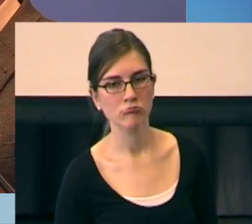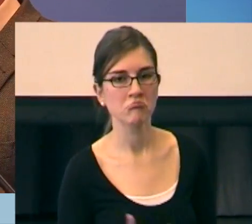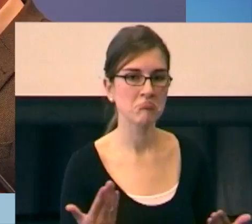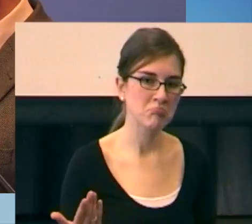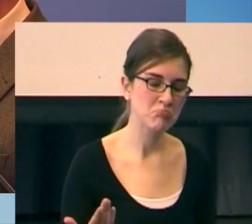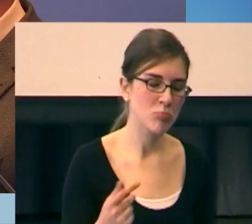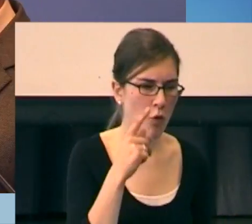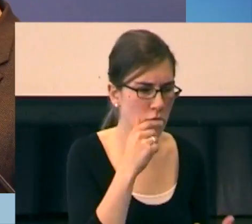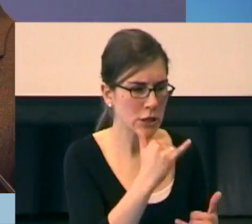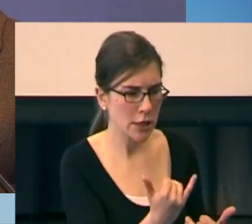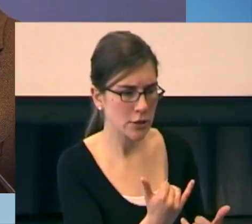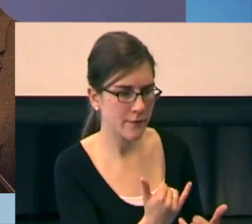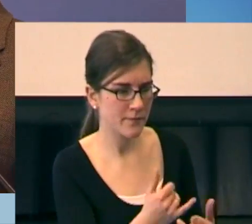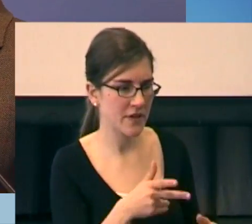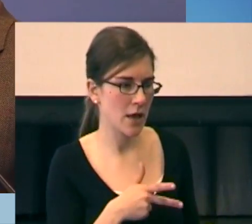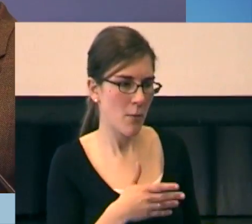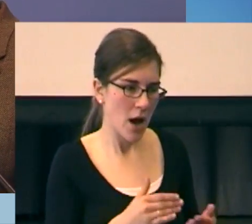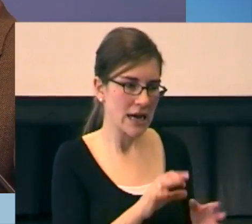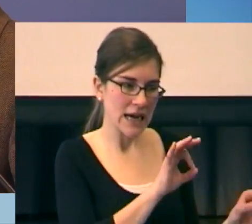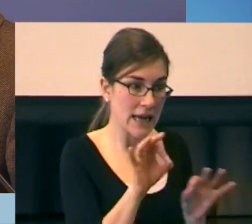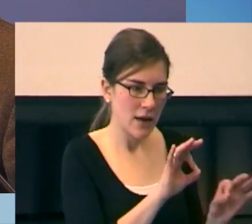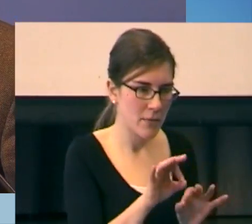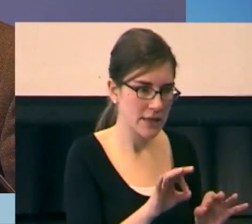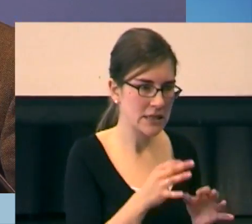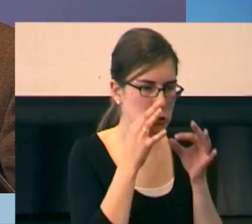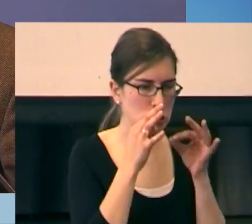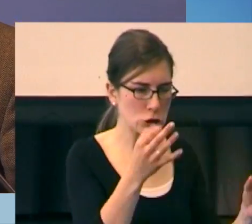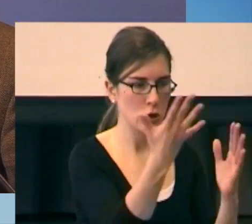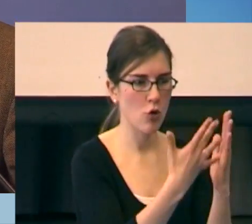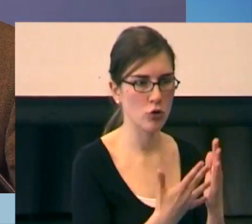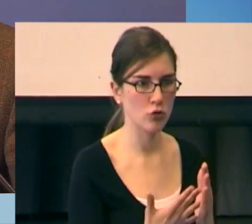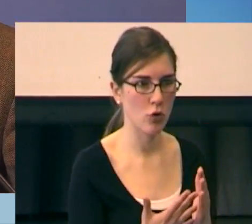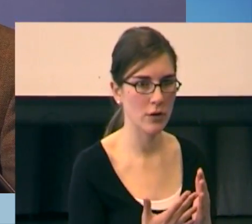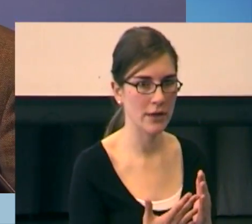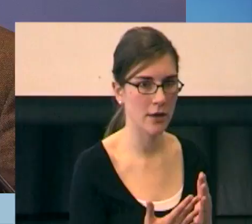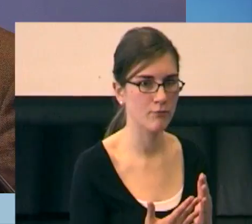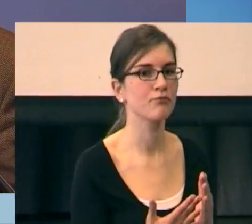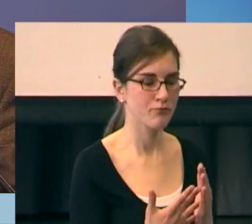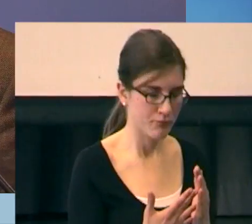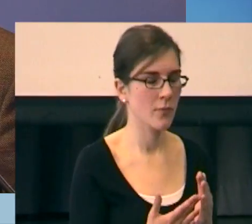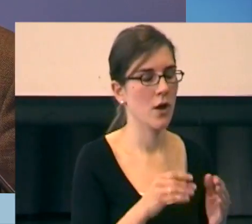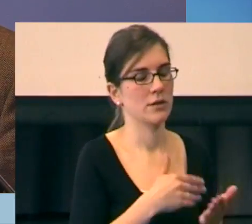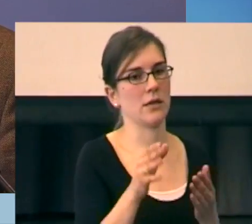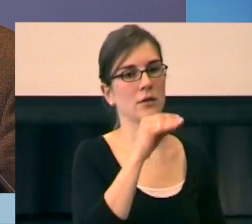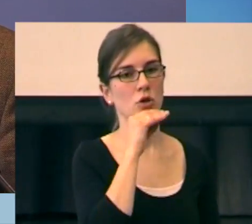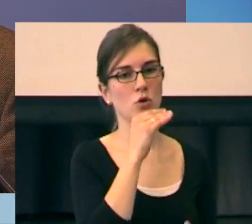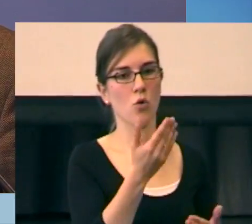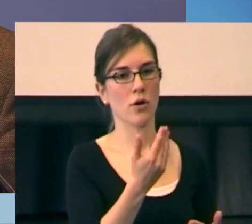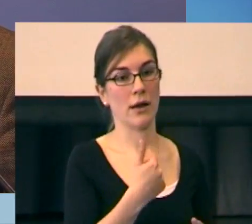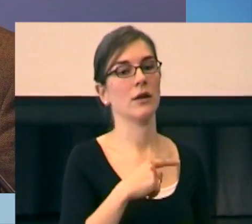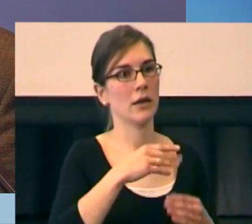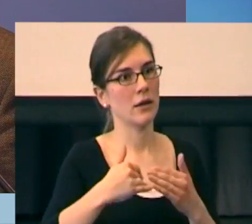Wenn wir dich jetzt engmaschig kontrollieren, dann verpassen wir nicht den richtigen Zeitpunkt, doch aktiv zu werden.